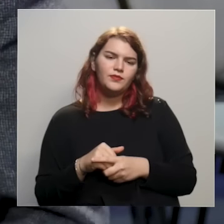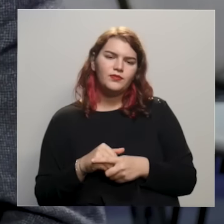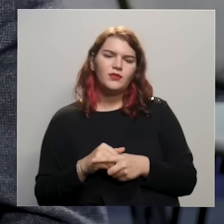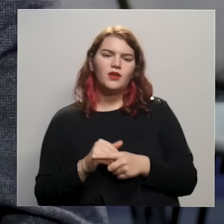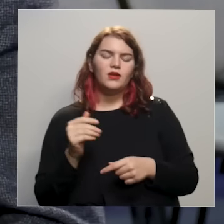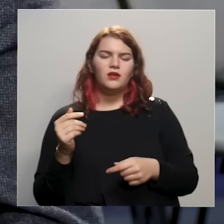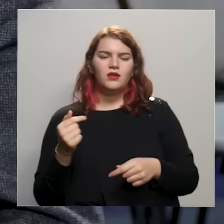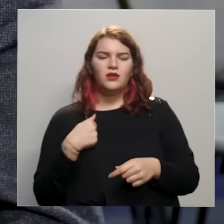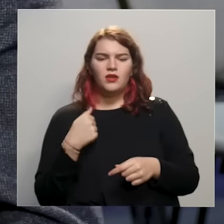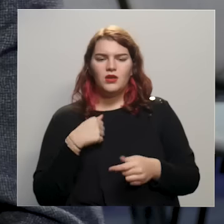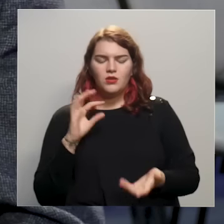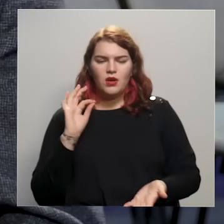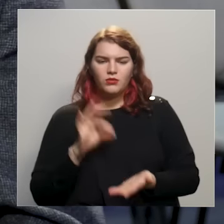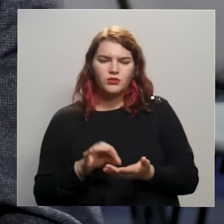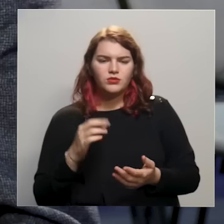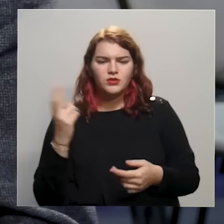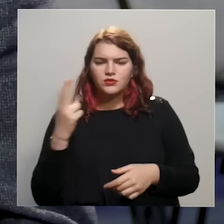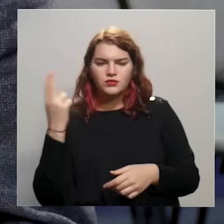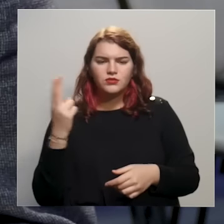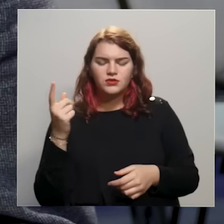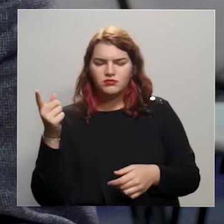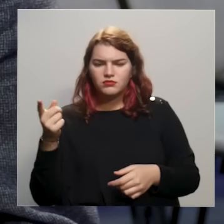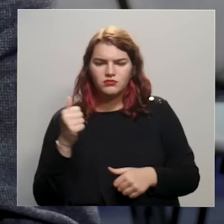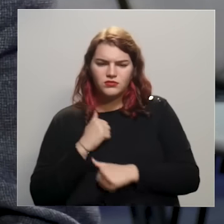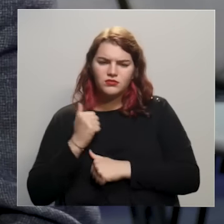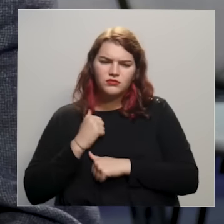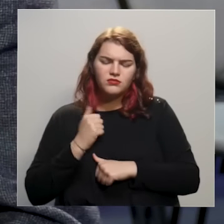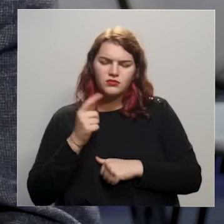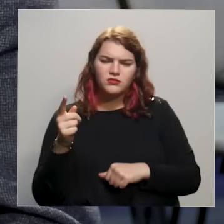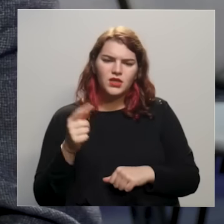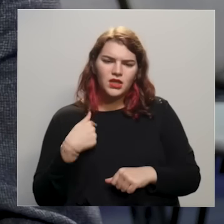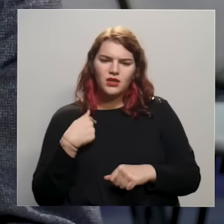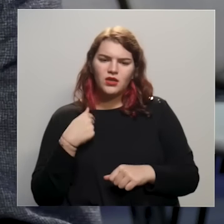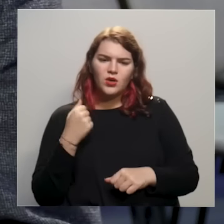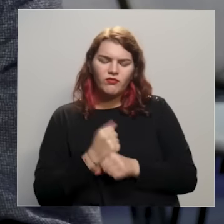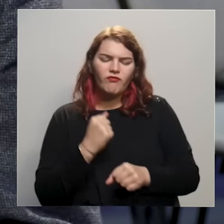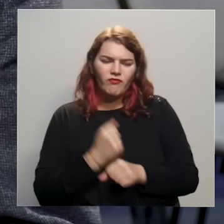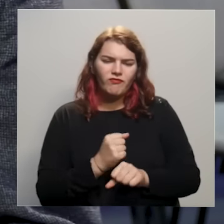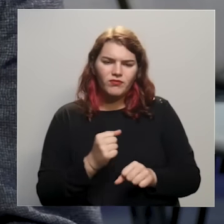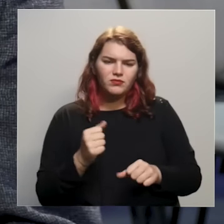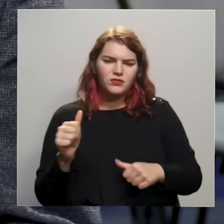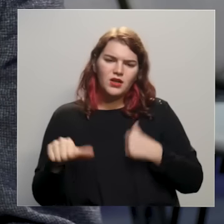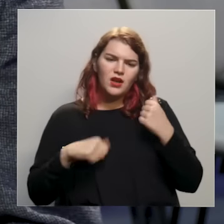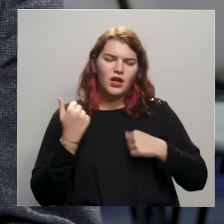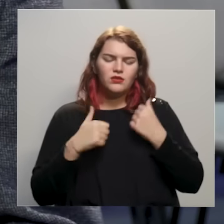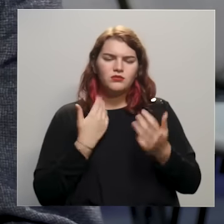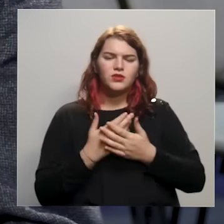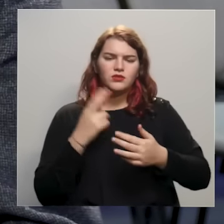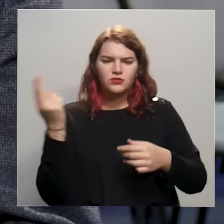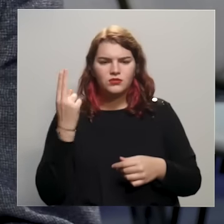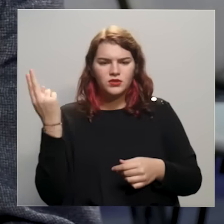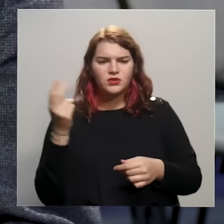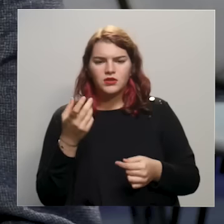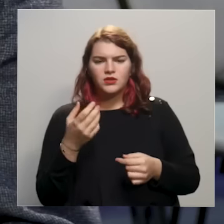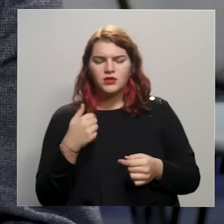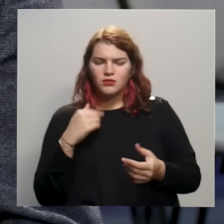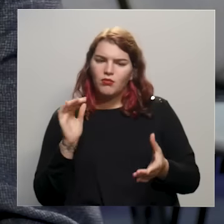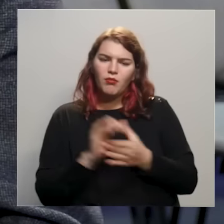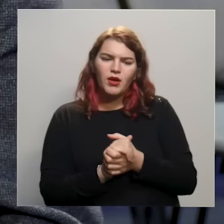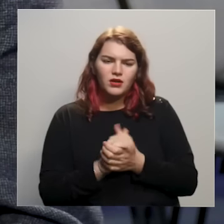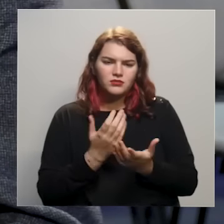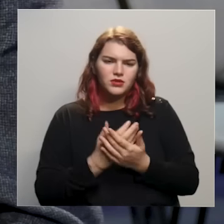atunci eu am promis lui militarul ăla că eu o să compun o cântare pentru slava lui Dumnezeu și că o să mă împac cu